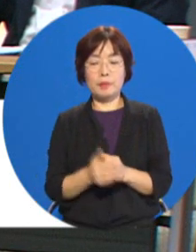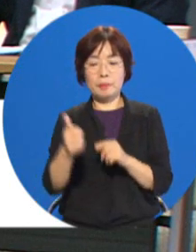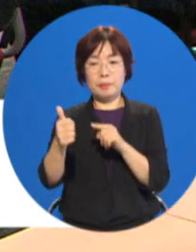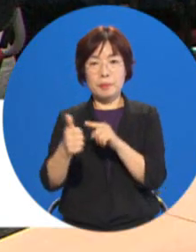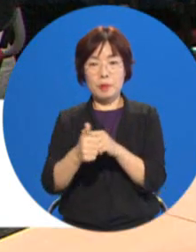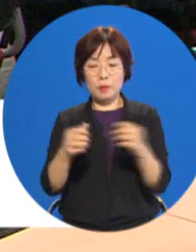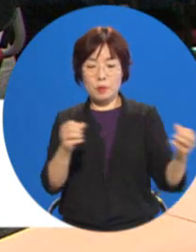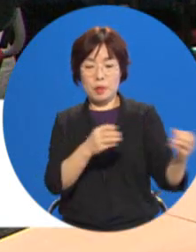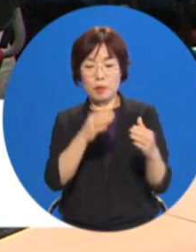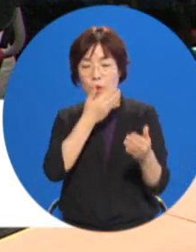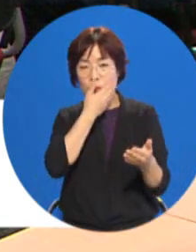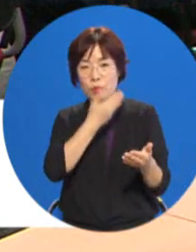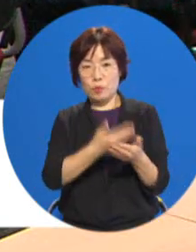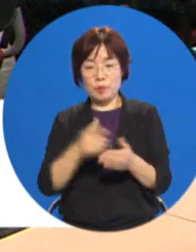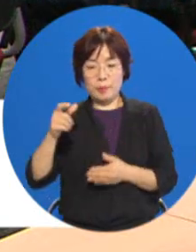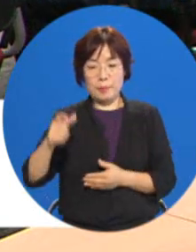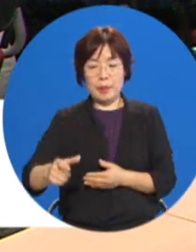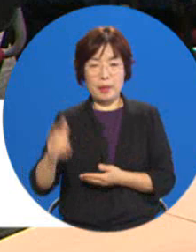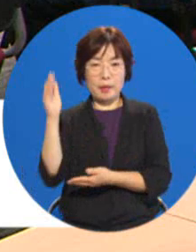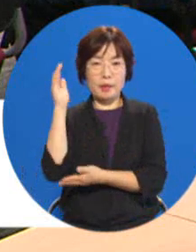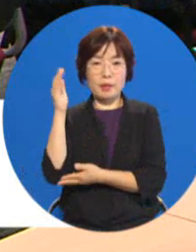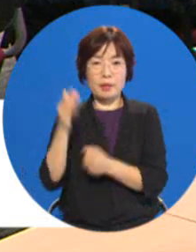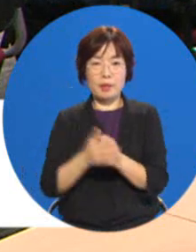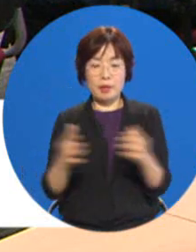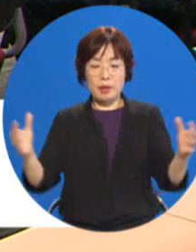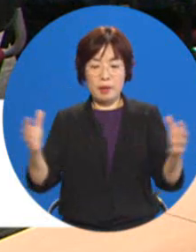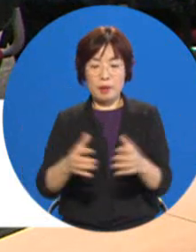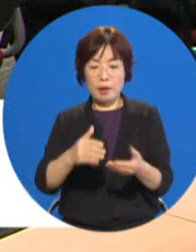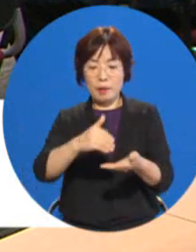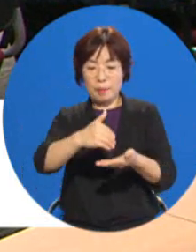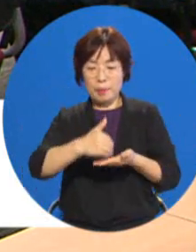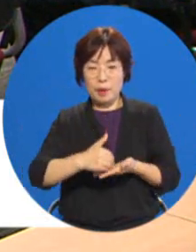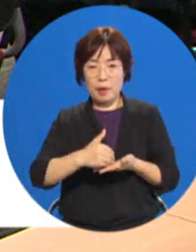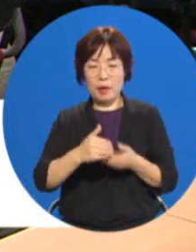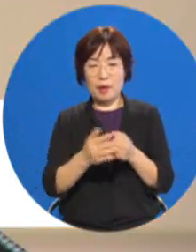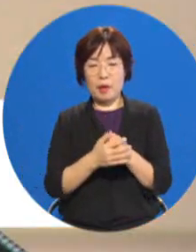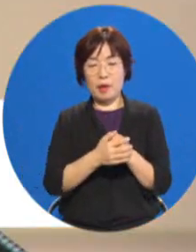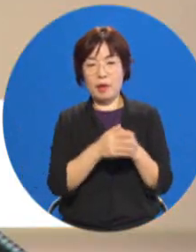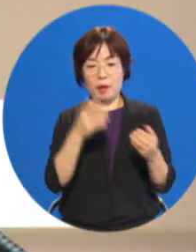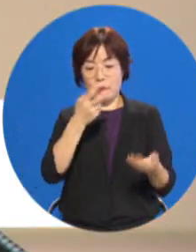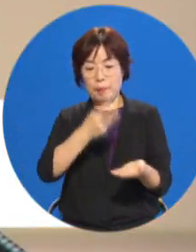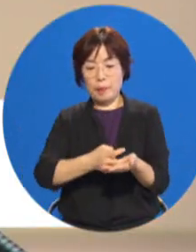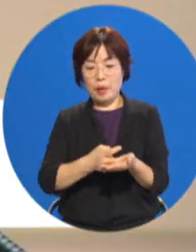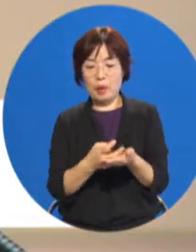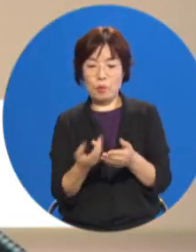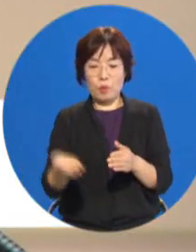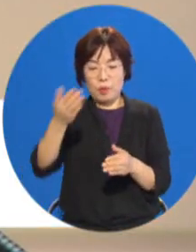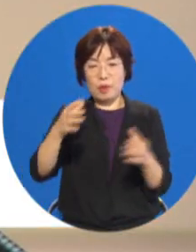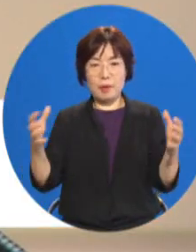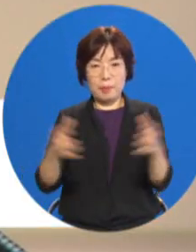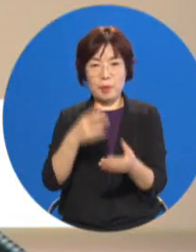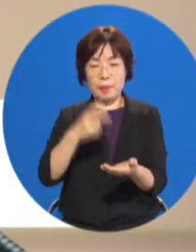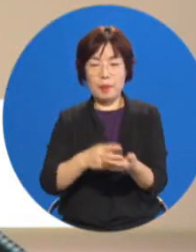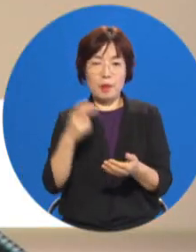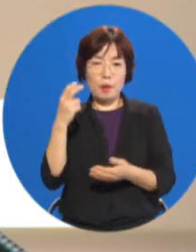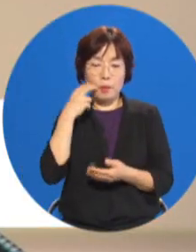또 대화의 중요성을 강조하면서 집단 민원은 떼법이며 헌법 위에 떼법이 있다는